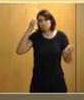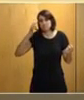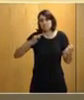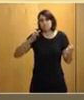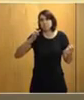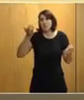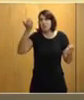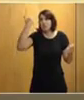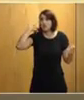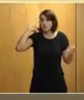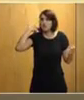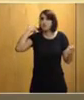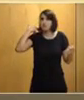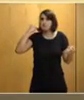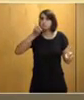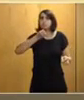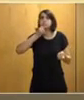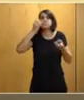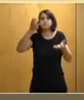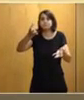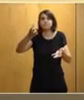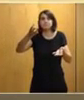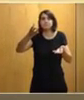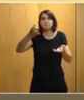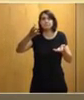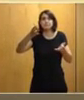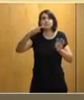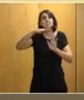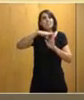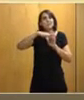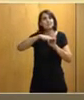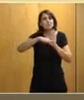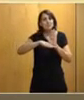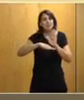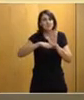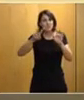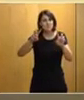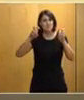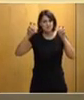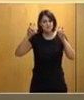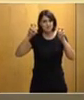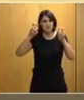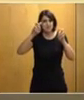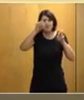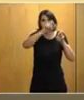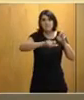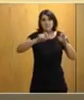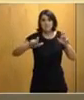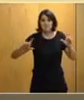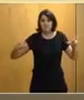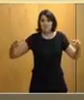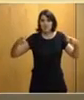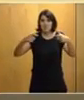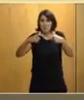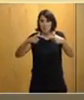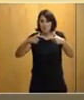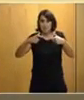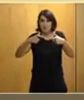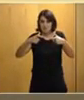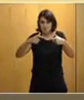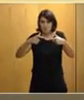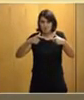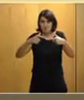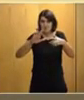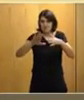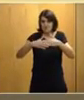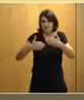lluny, es van anunciar aquella mesura de restringir encara més el nombre de participants en les reunions i trobades socials, que actualment